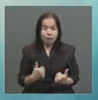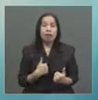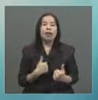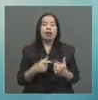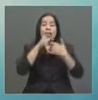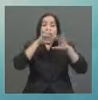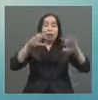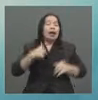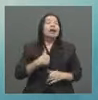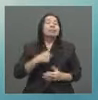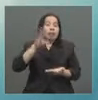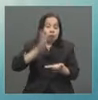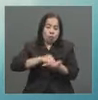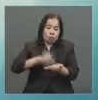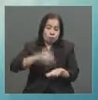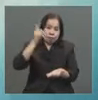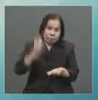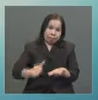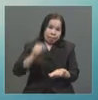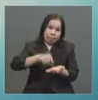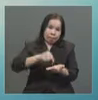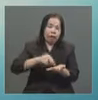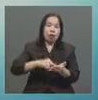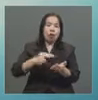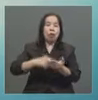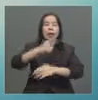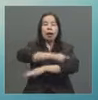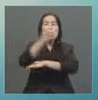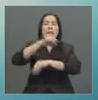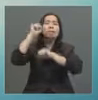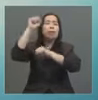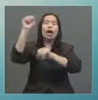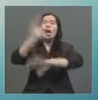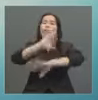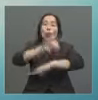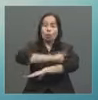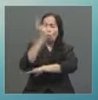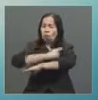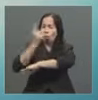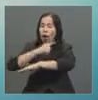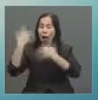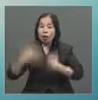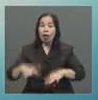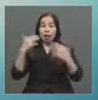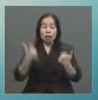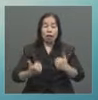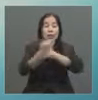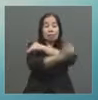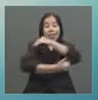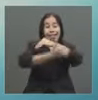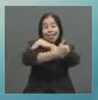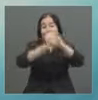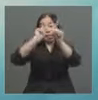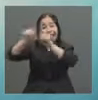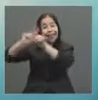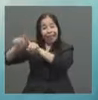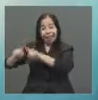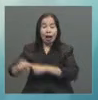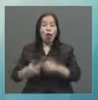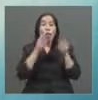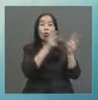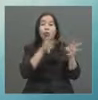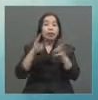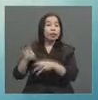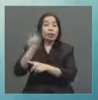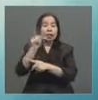าใช้ข้อมูลเป็นสถานการณ์รายวันไม่ต้องประกาศแล้วล่ะครับทุกประเทศเราใช้กลไกวิธีการท